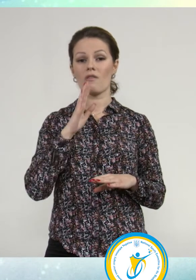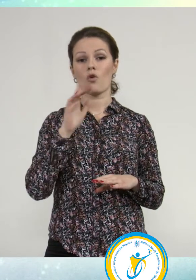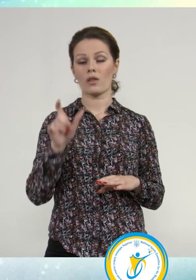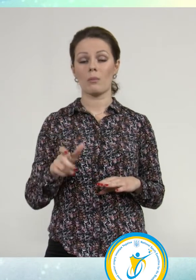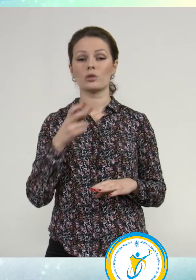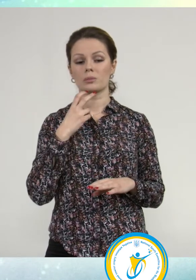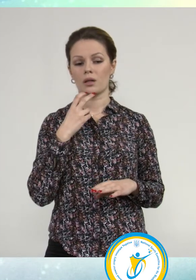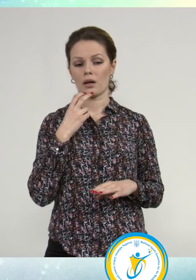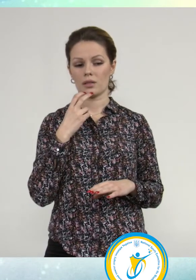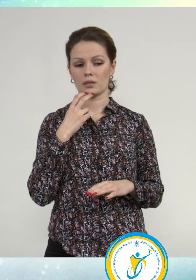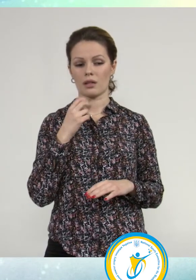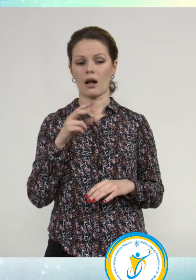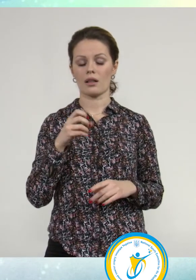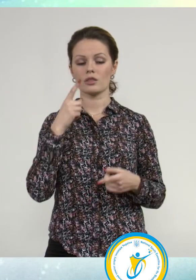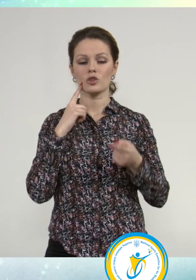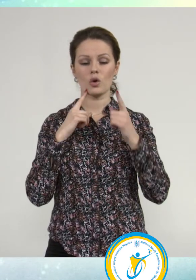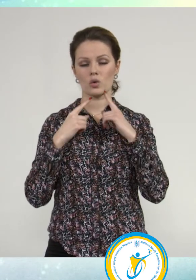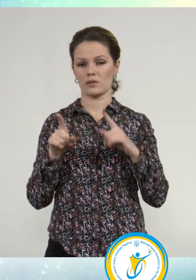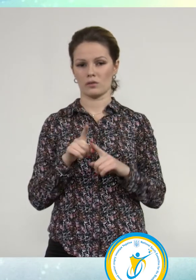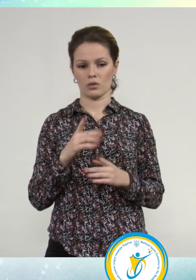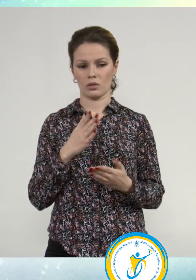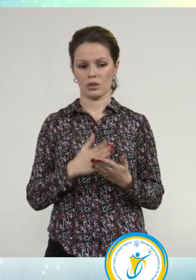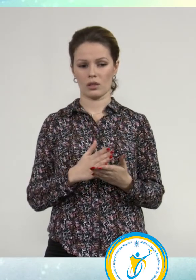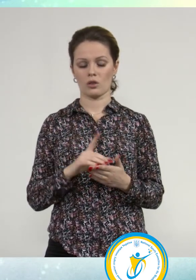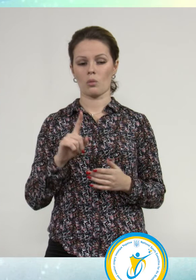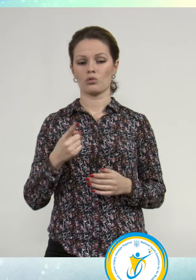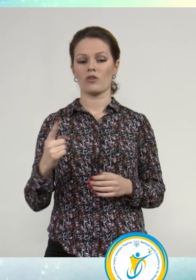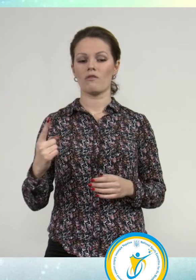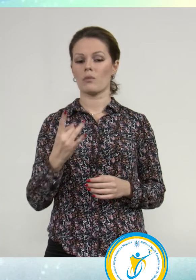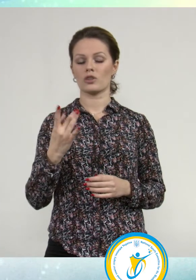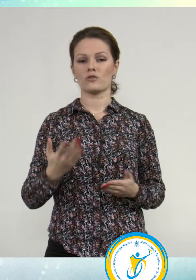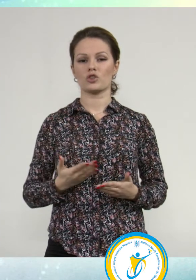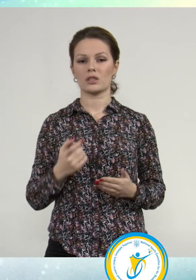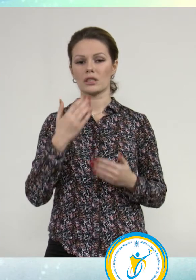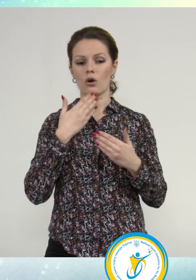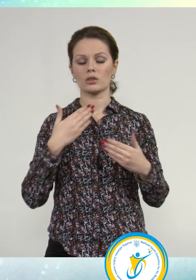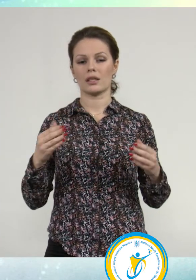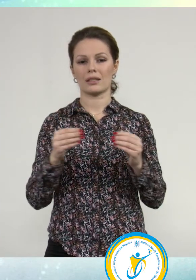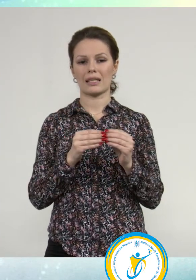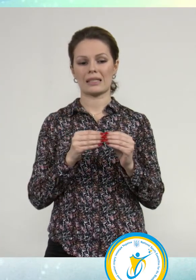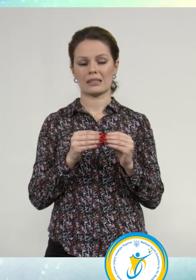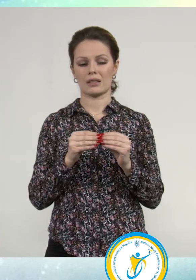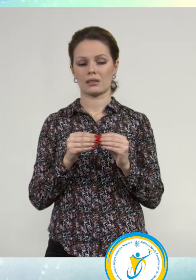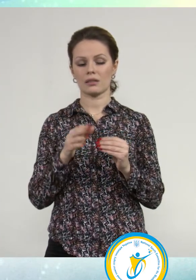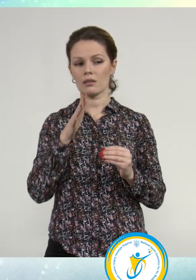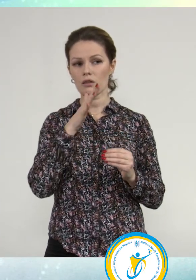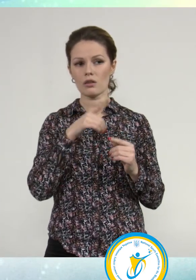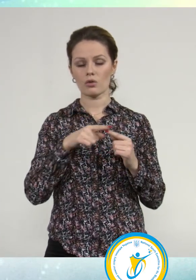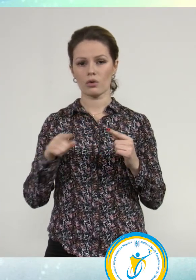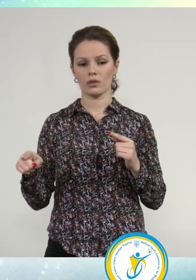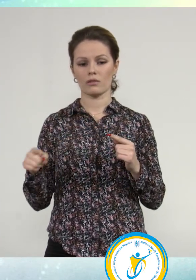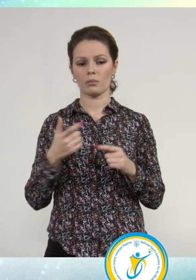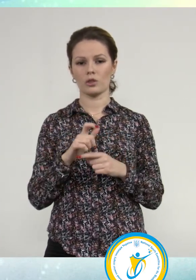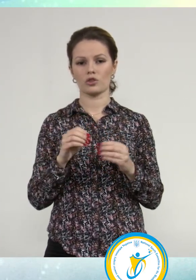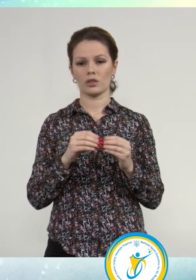посміхається, але сльози ллються, тому що вперше в житті за останні 10 років, більше